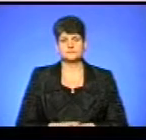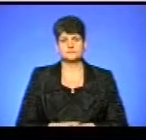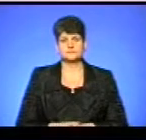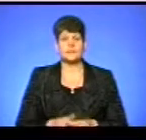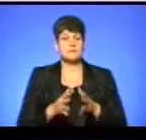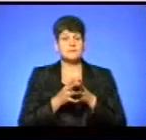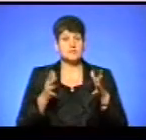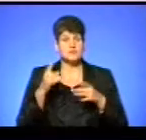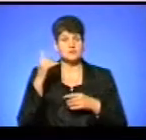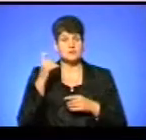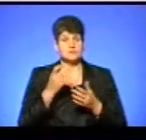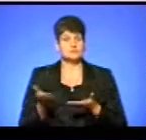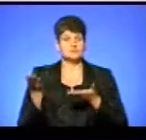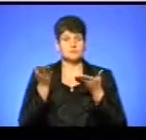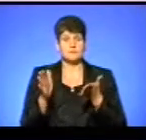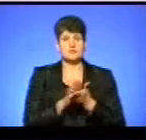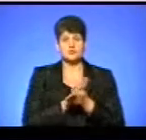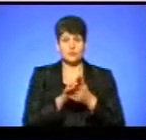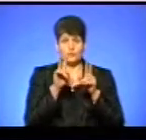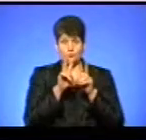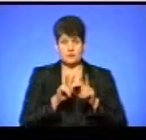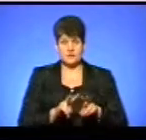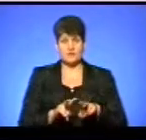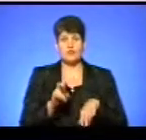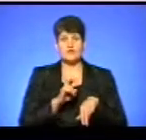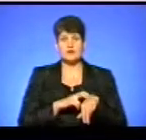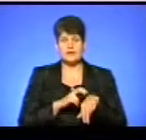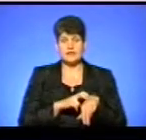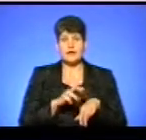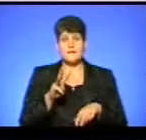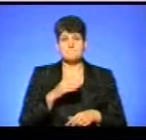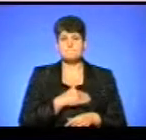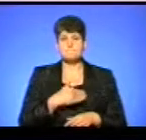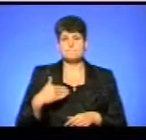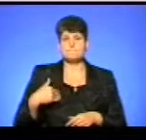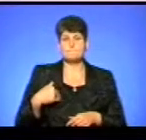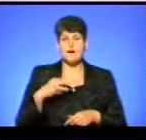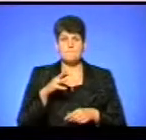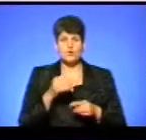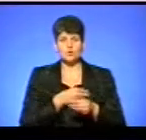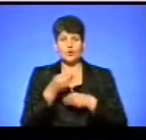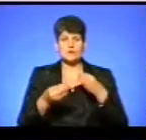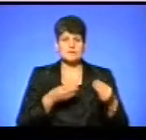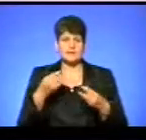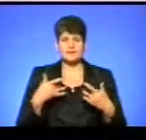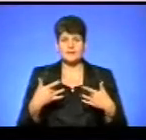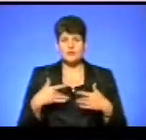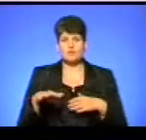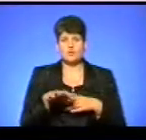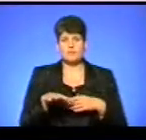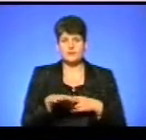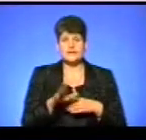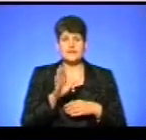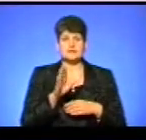Понад сотню запрошень безкоштовно обстежитися у лікаря-мамолога роздали сьогодні на театральному майдані Тернополя учасники акції